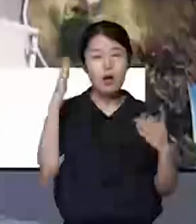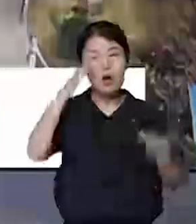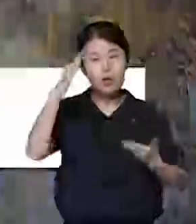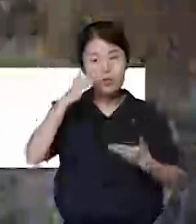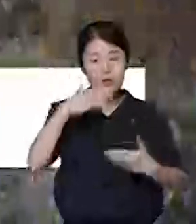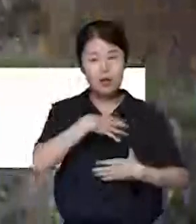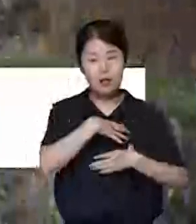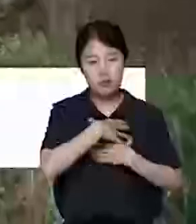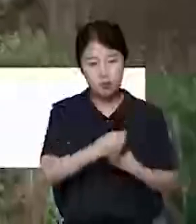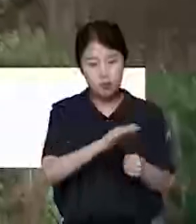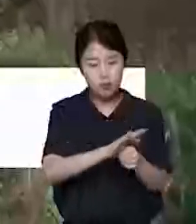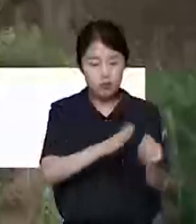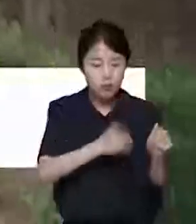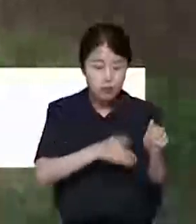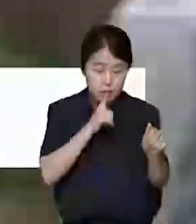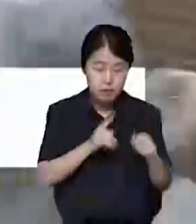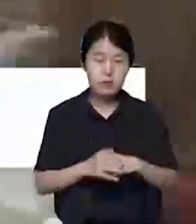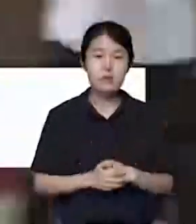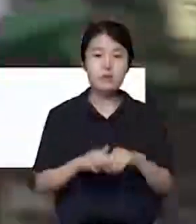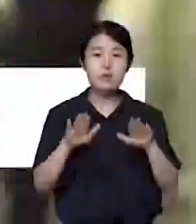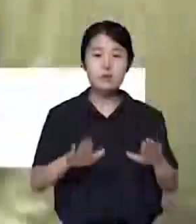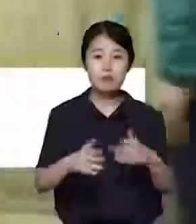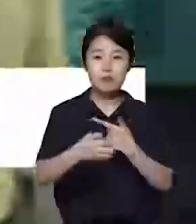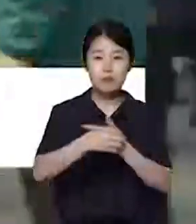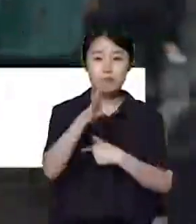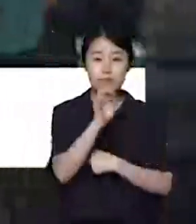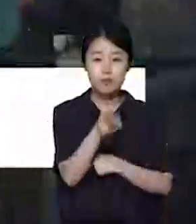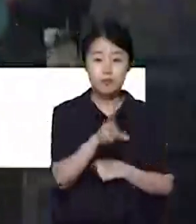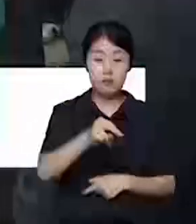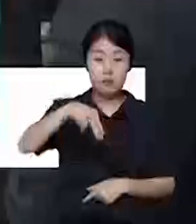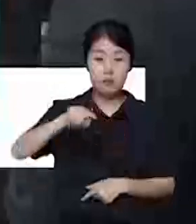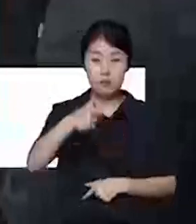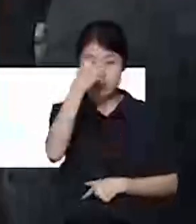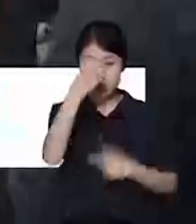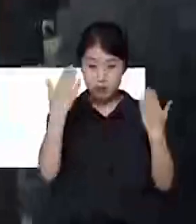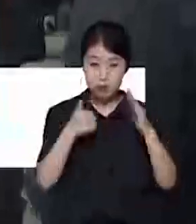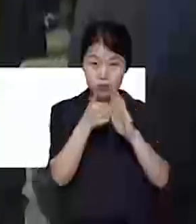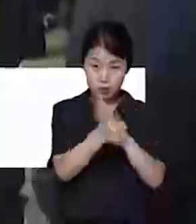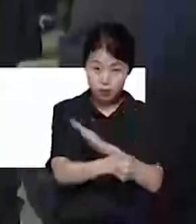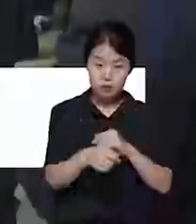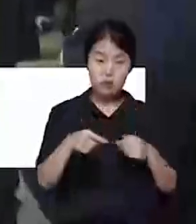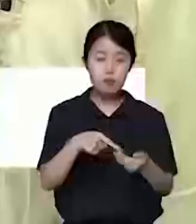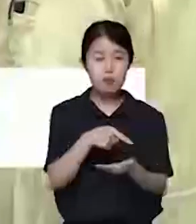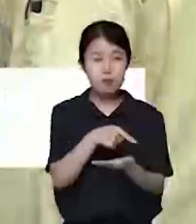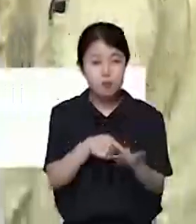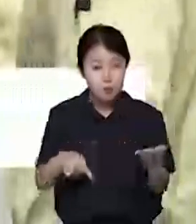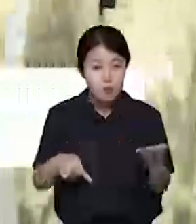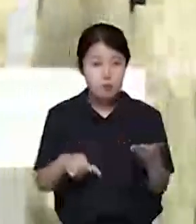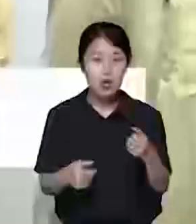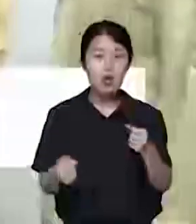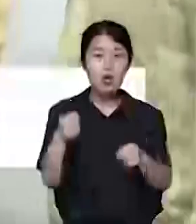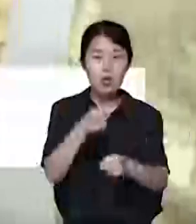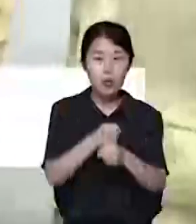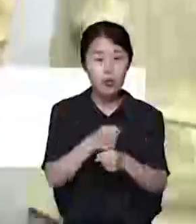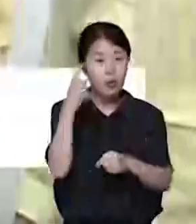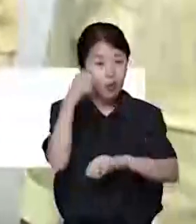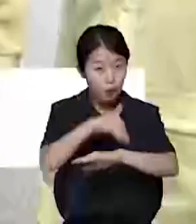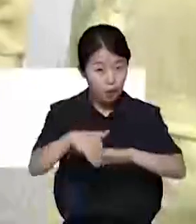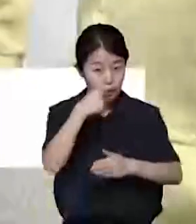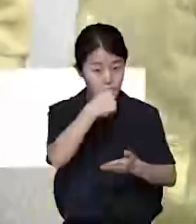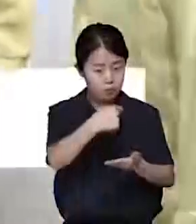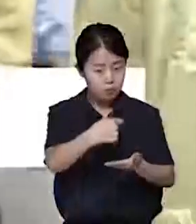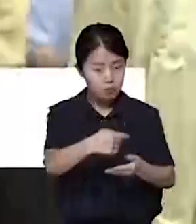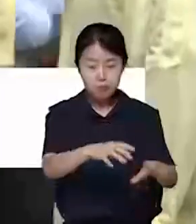확보해달라고 당부했습니다. 장 차관은 오늘 나주 영산고를 방문해 수해 현황과 복구 계획을 보고받은 뒤 피해 시설을